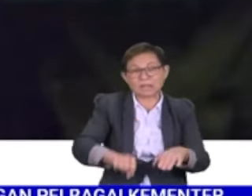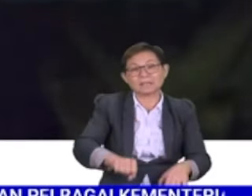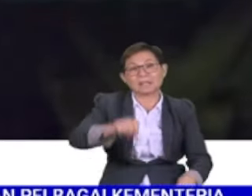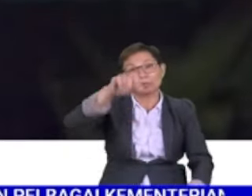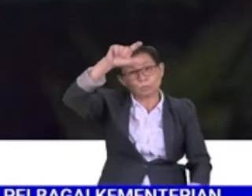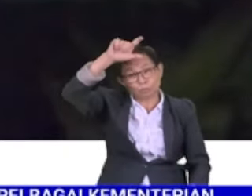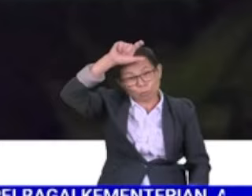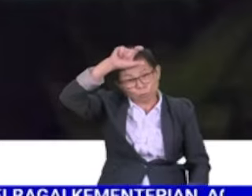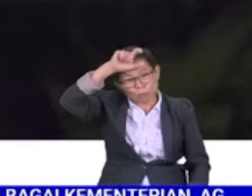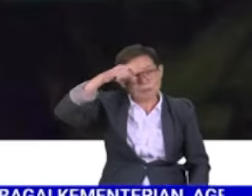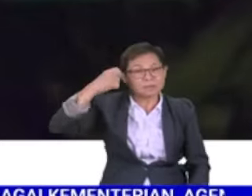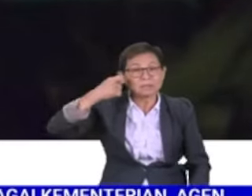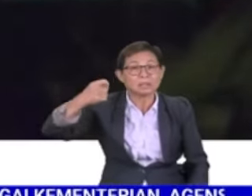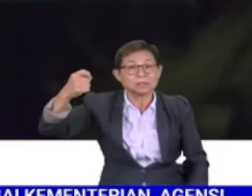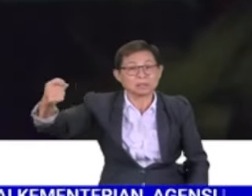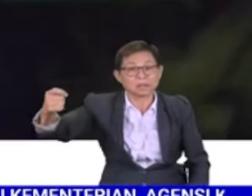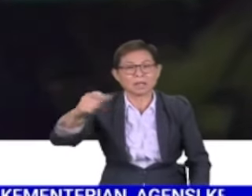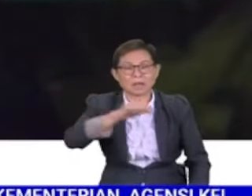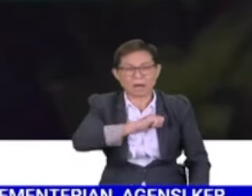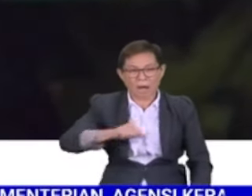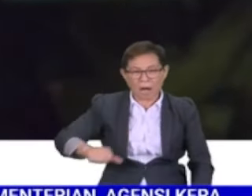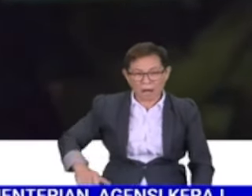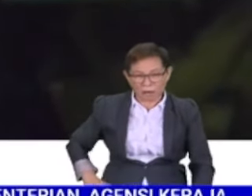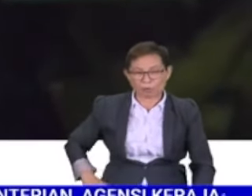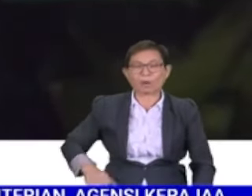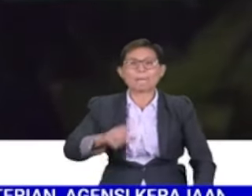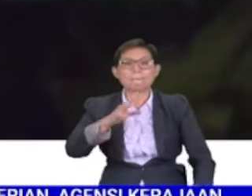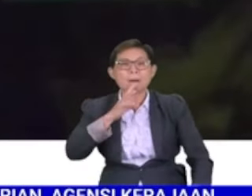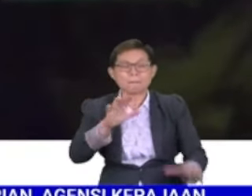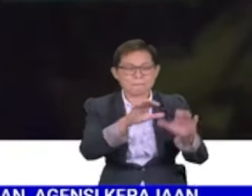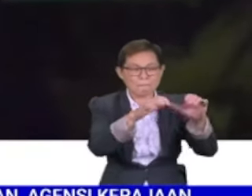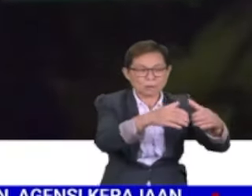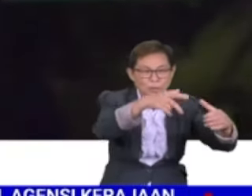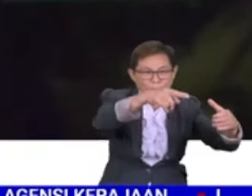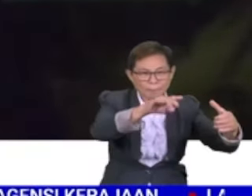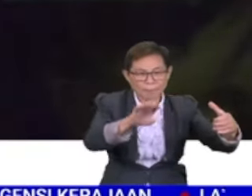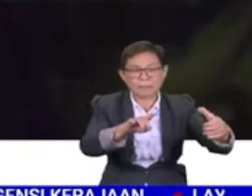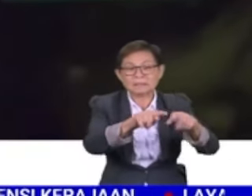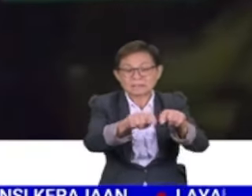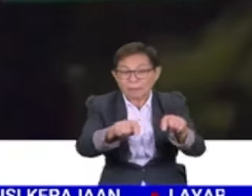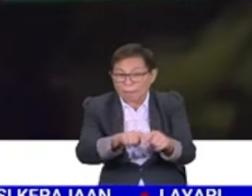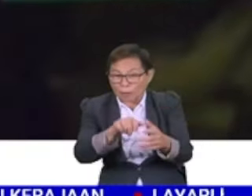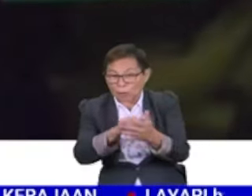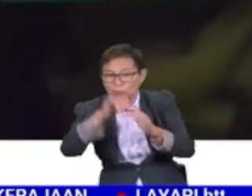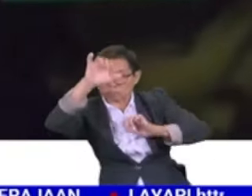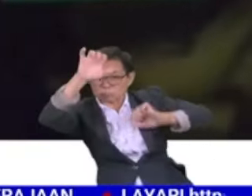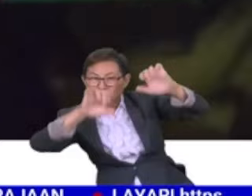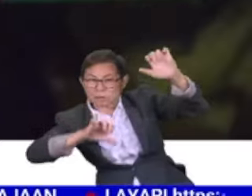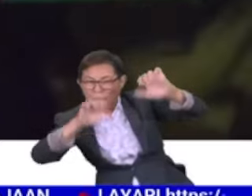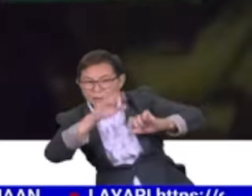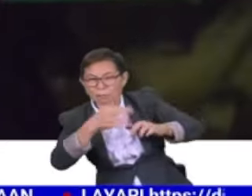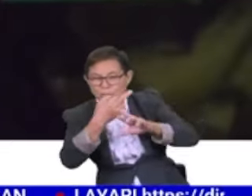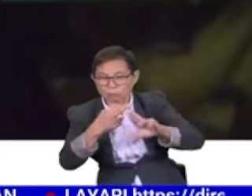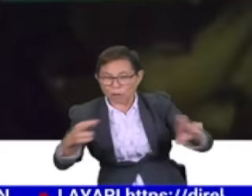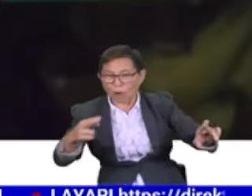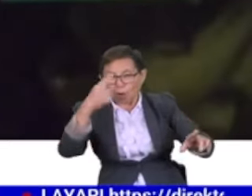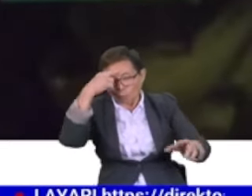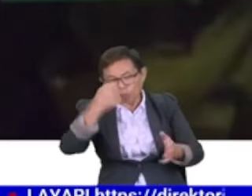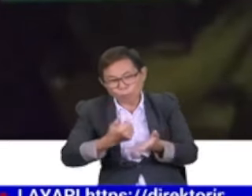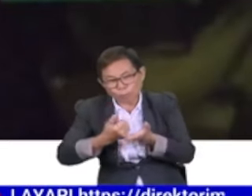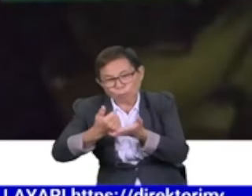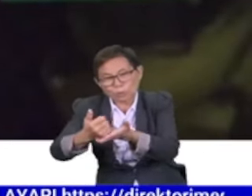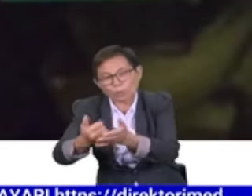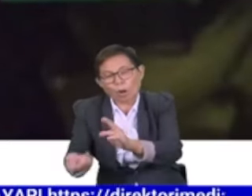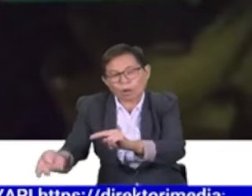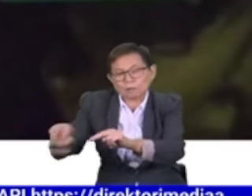Turkiye. Setiausaha agungnya Antonio Guterres berkata pasukan PBB di lapangan sedang menilai keadaan dan bersedia untuk memberikan